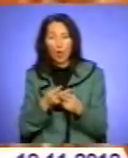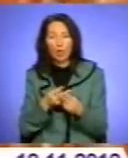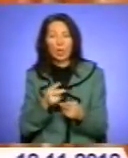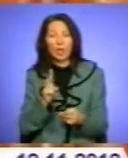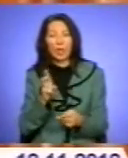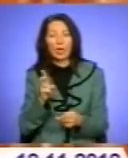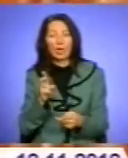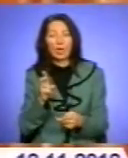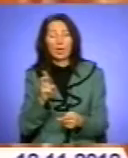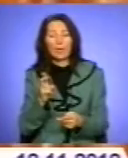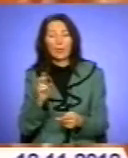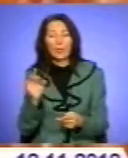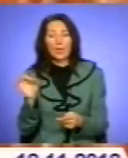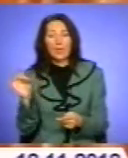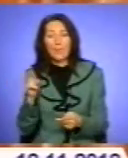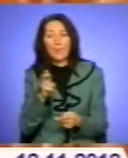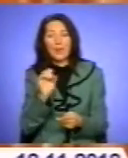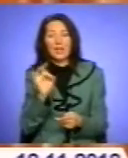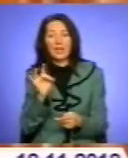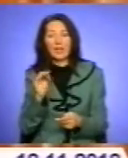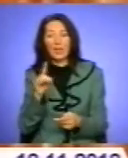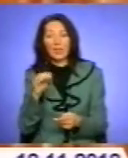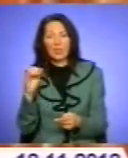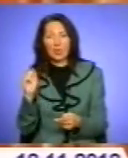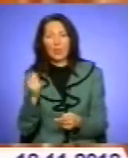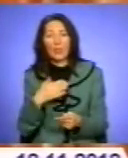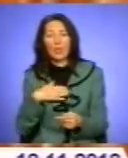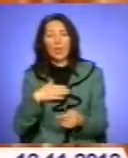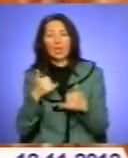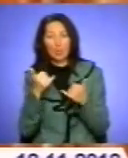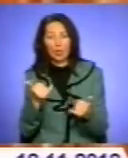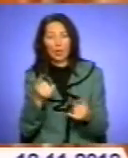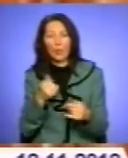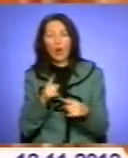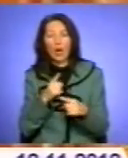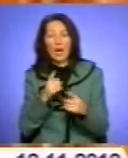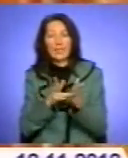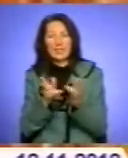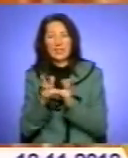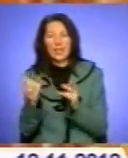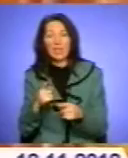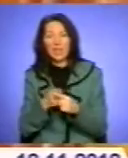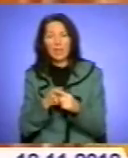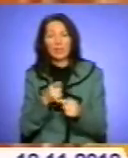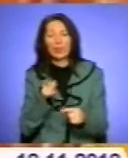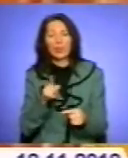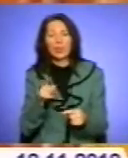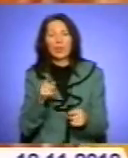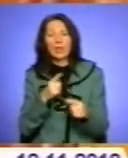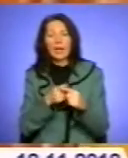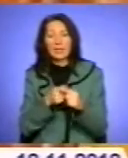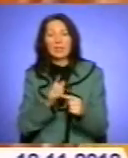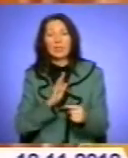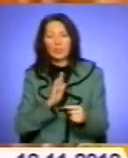63. Ми шануємо християни хрест, тому що саме на хресті відбулося наше спасіння роду людського, саме на